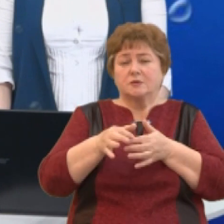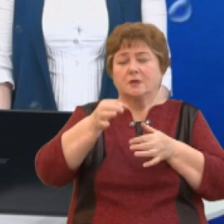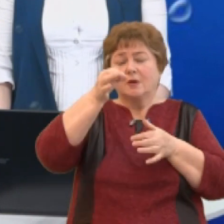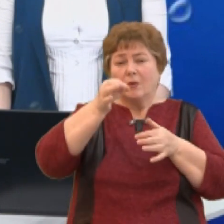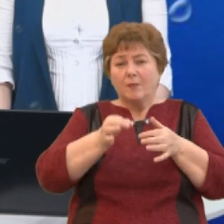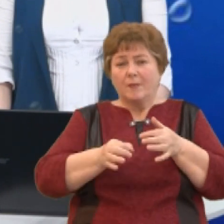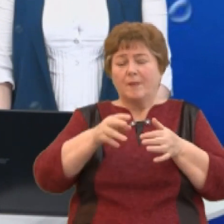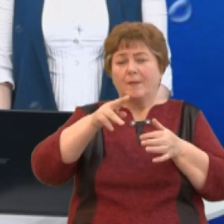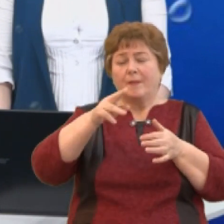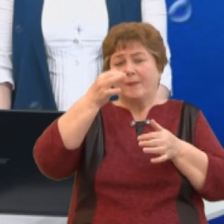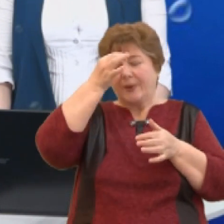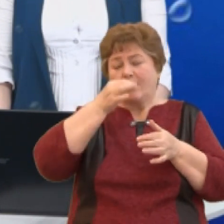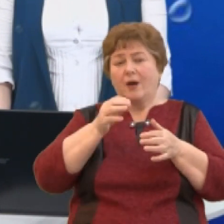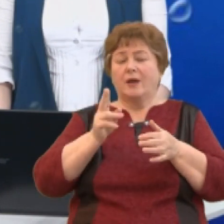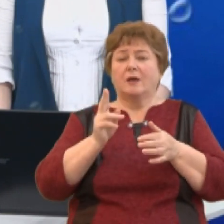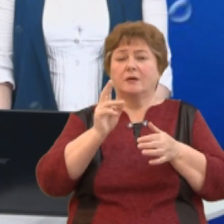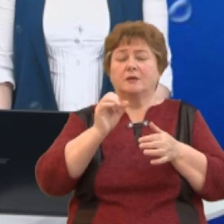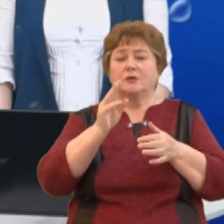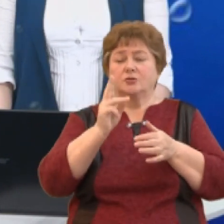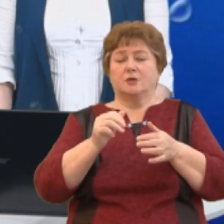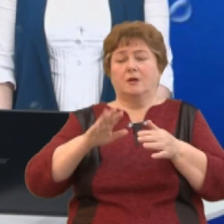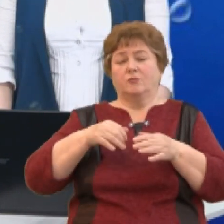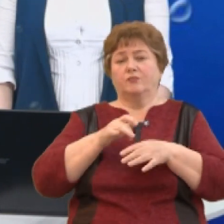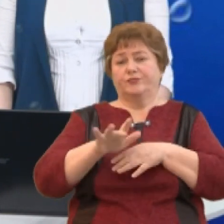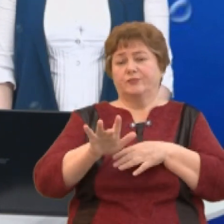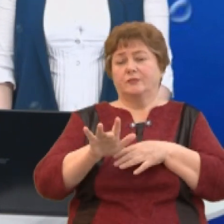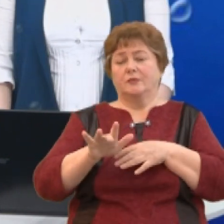кишке и выводятся наружу.